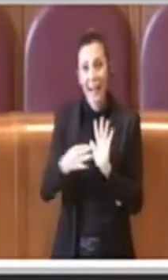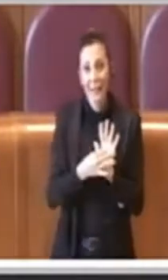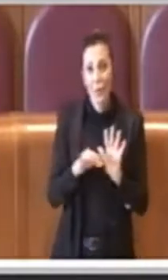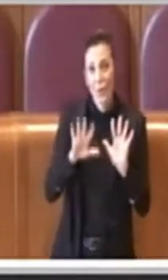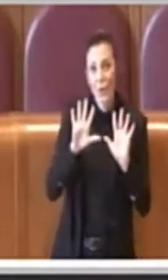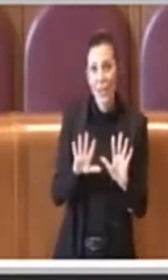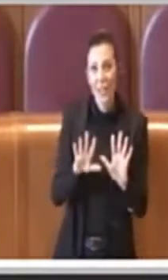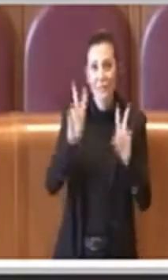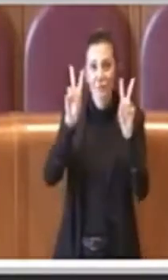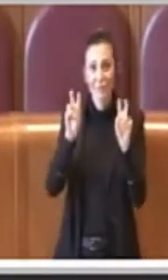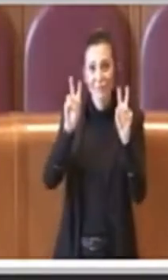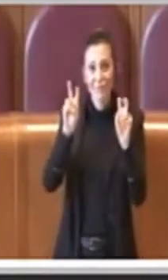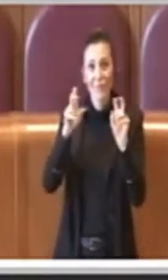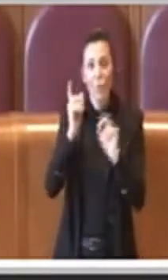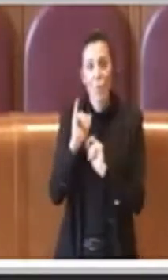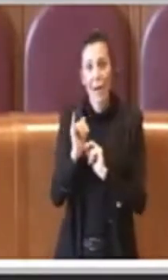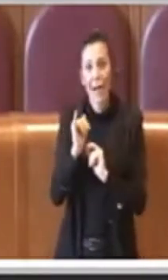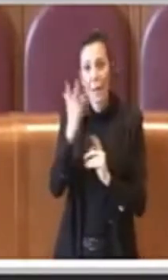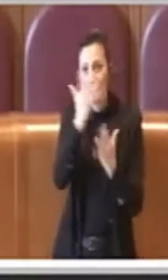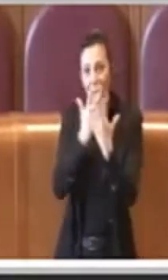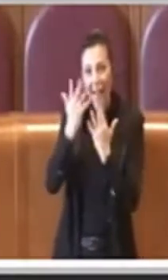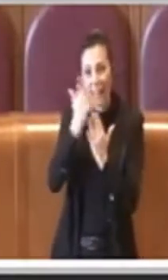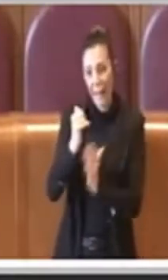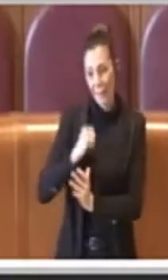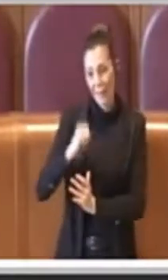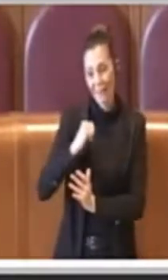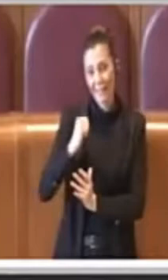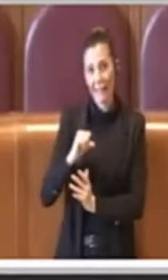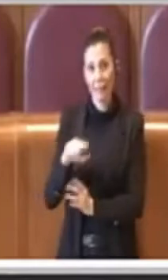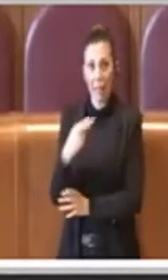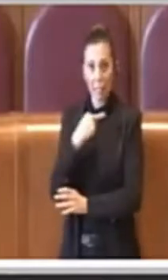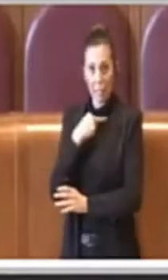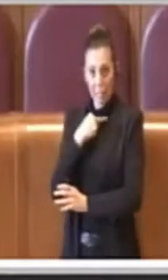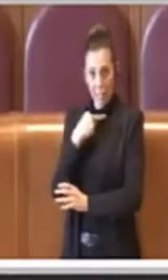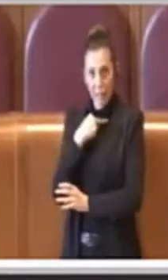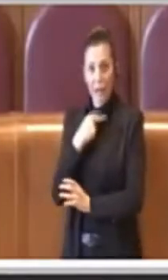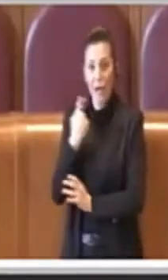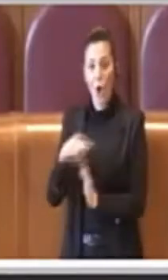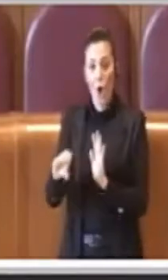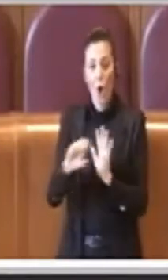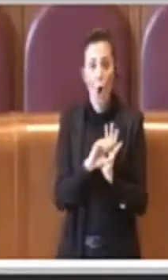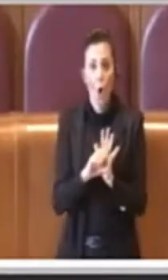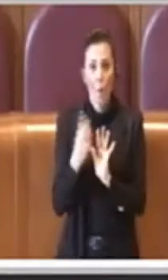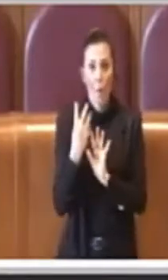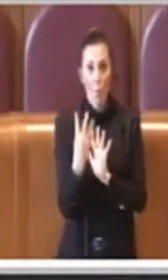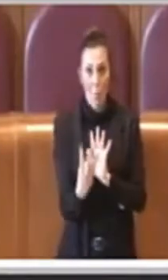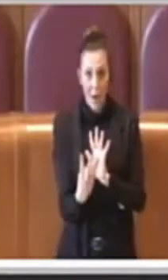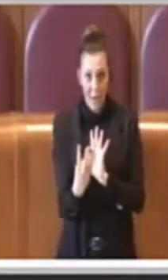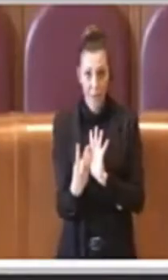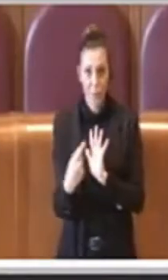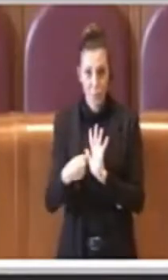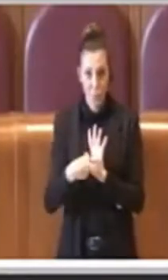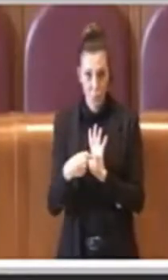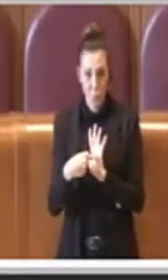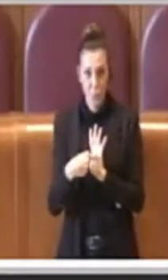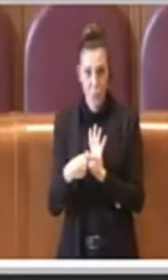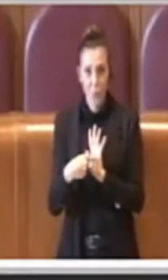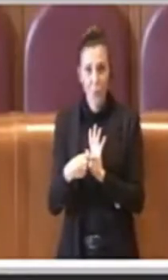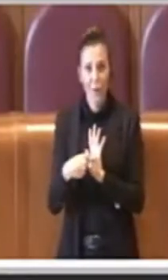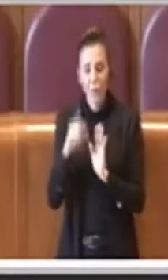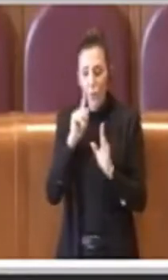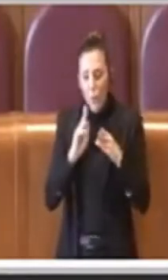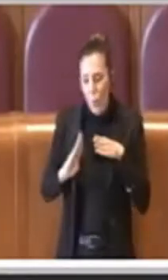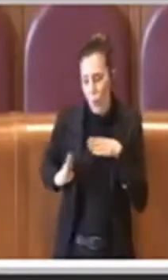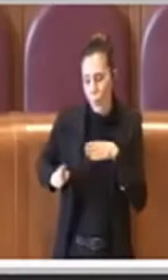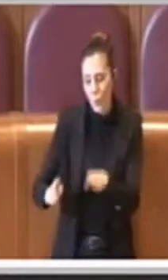si intitola Pareri preventivi e obbligatori e al comma 4 si parla dell'ambito della